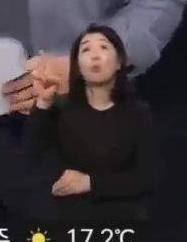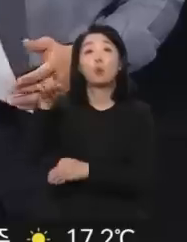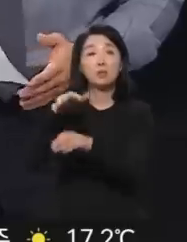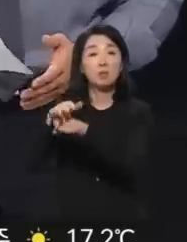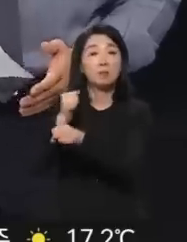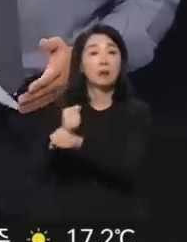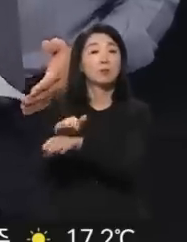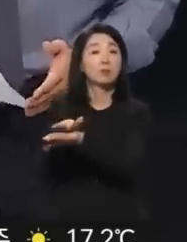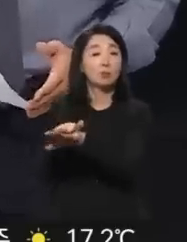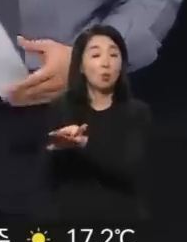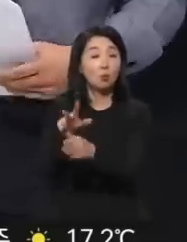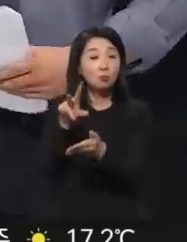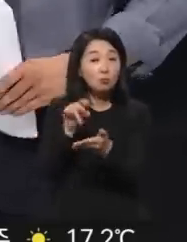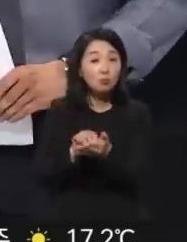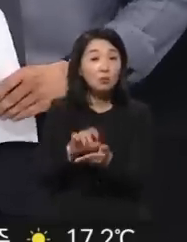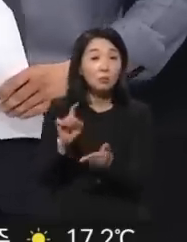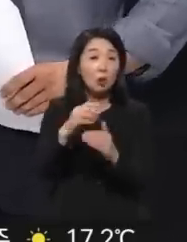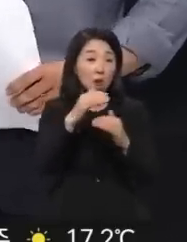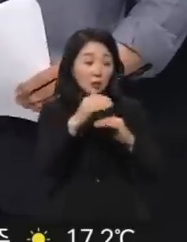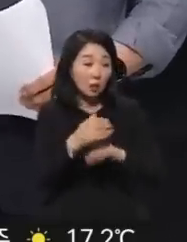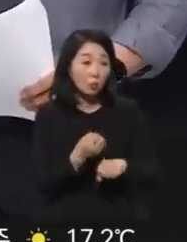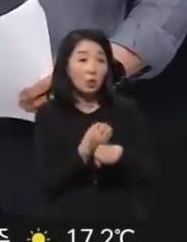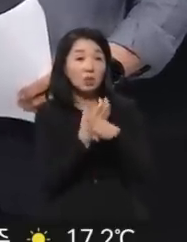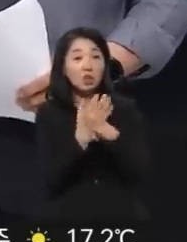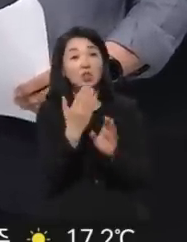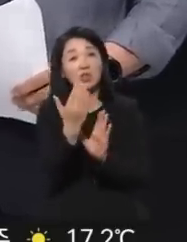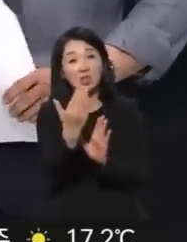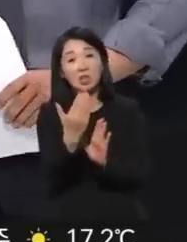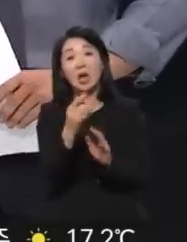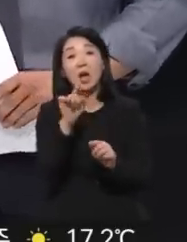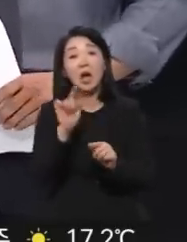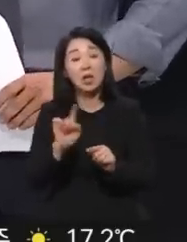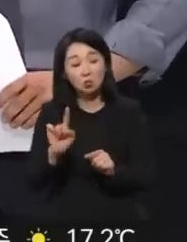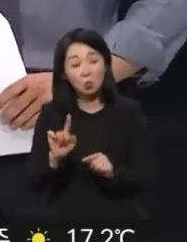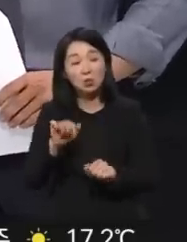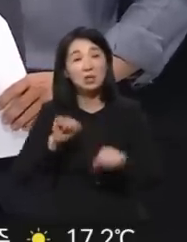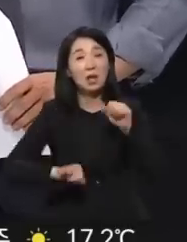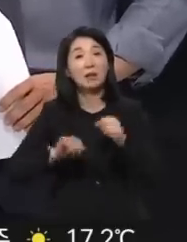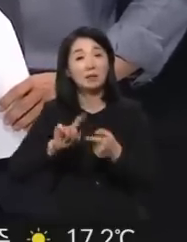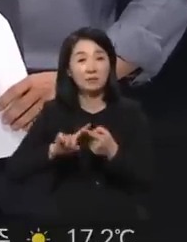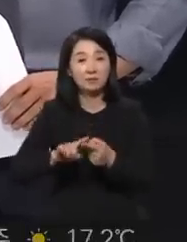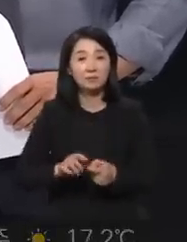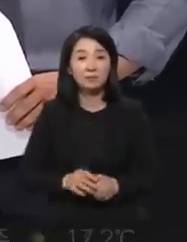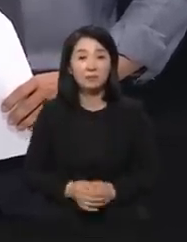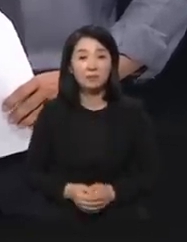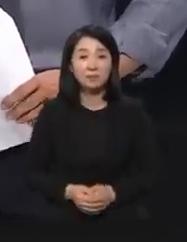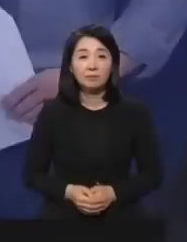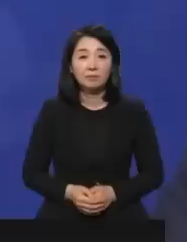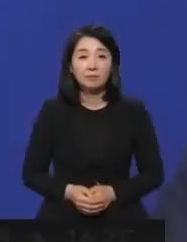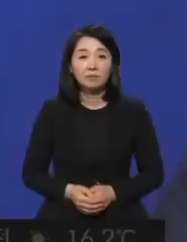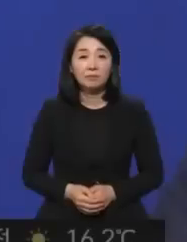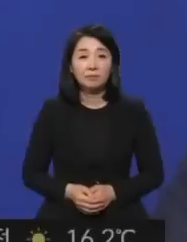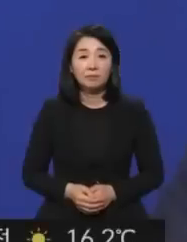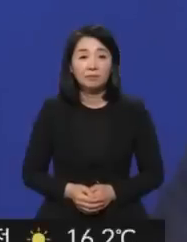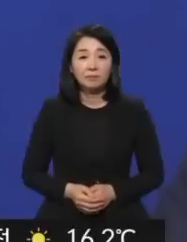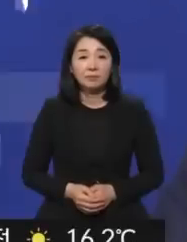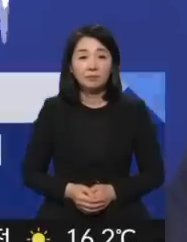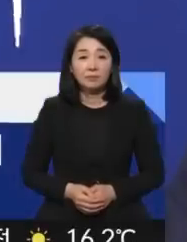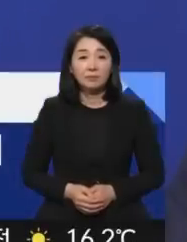이 문제가 된 건 내용과 전달 대상이라기보다 행위 그 자체였습니다.